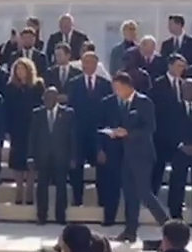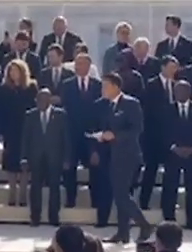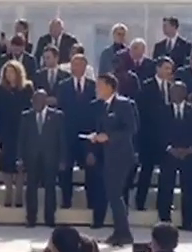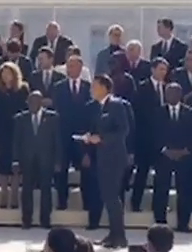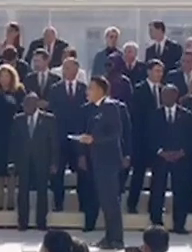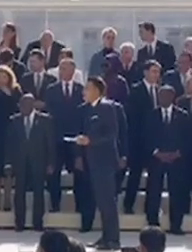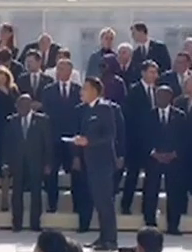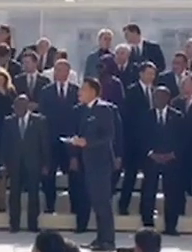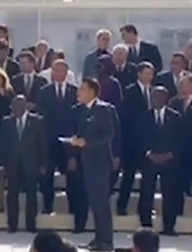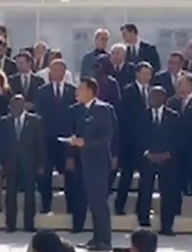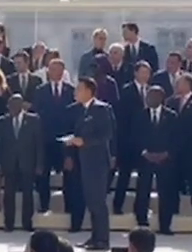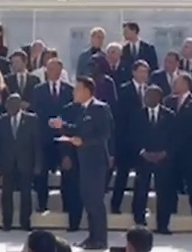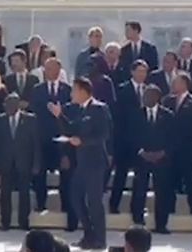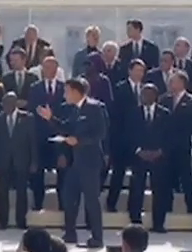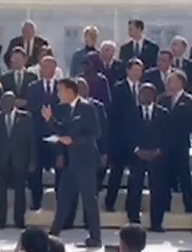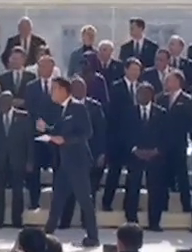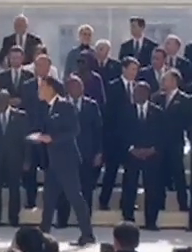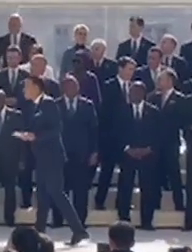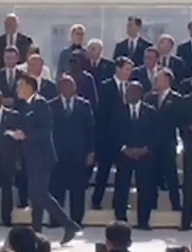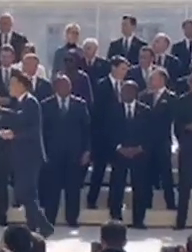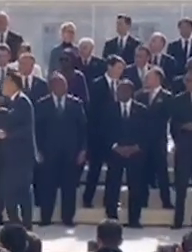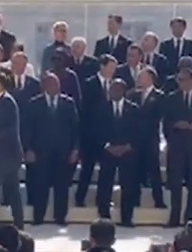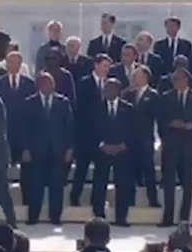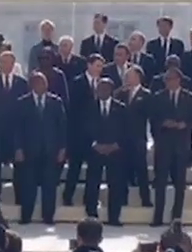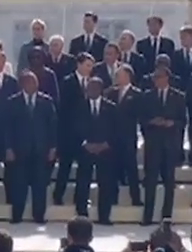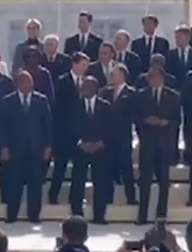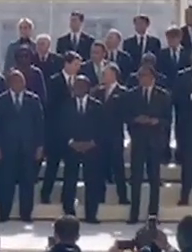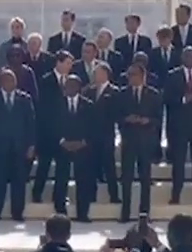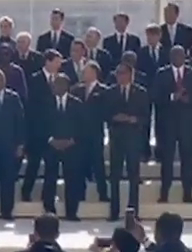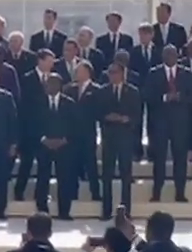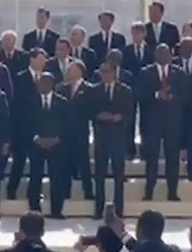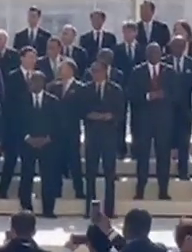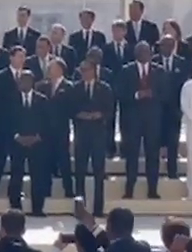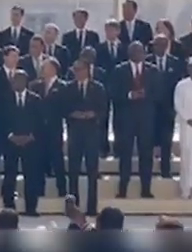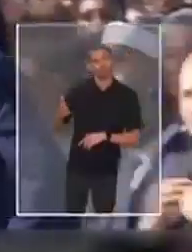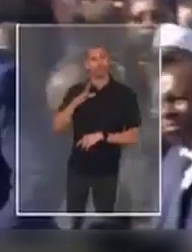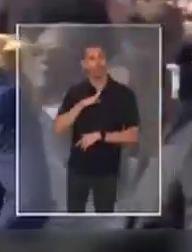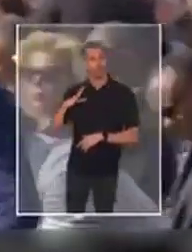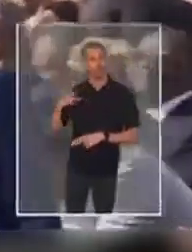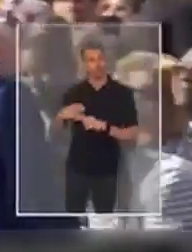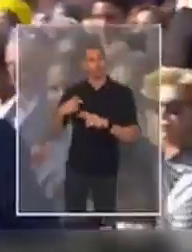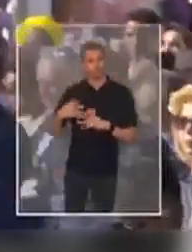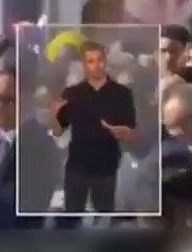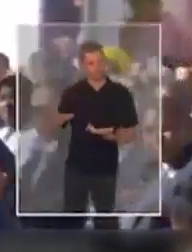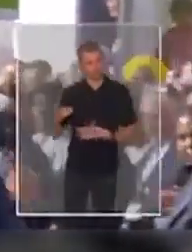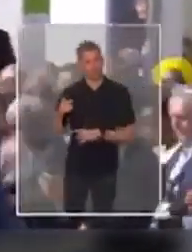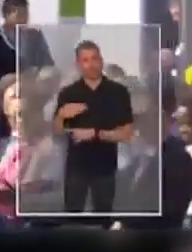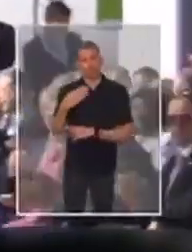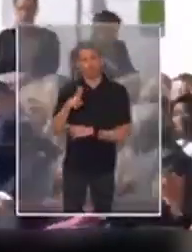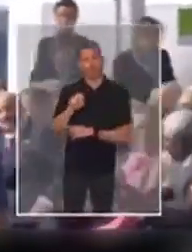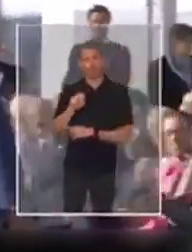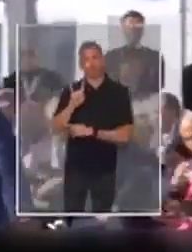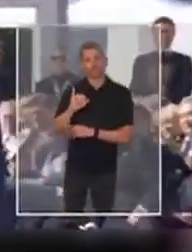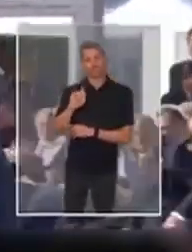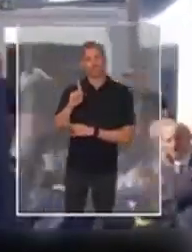discours fort, évoquant des notions comme la paix, la souveraineté et l'innovation. Un appel à la collaboration entre les